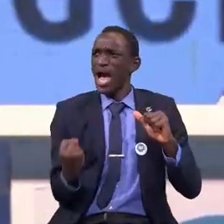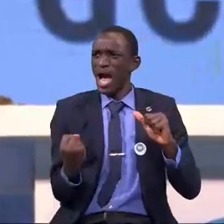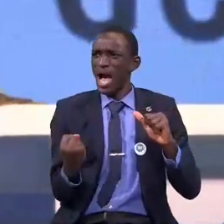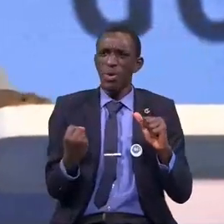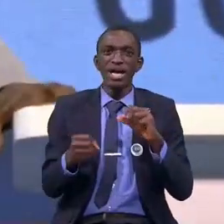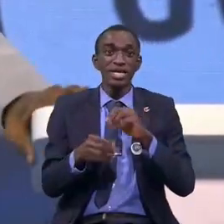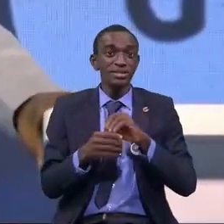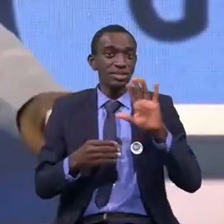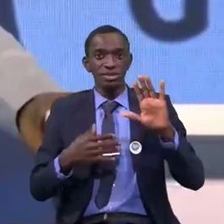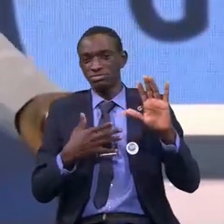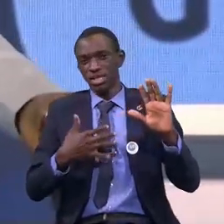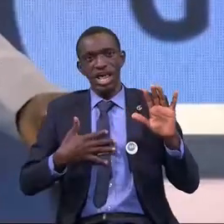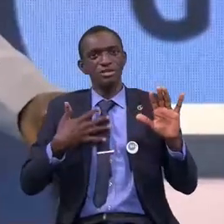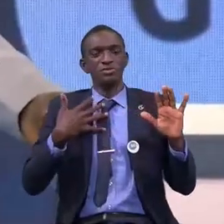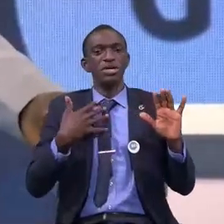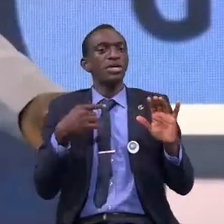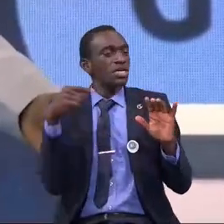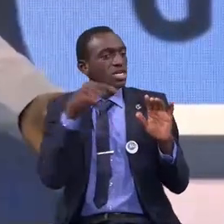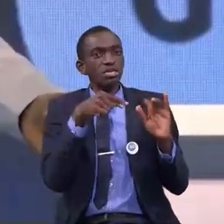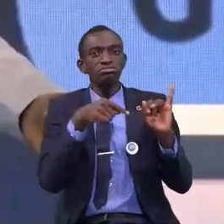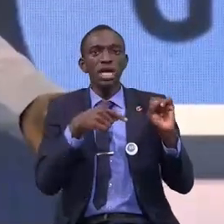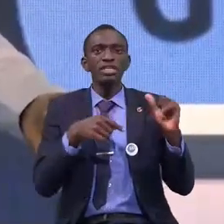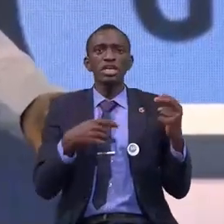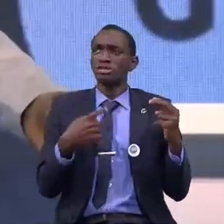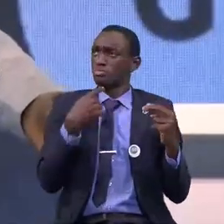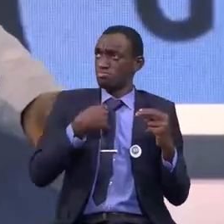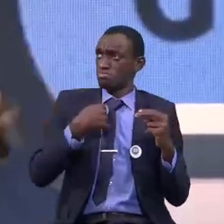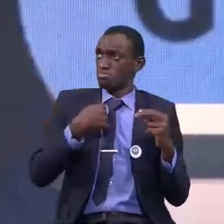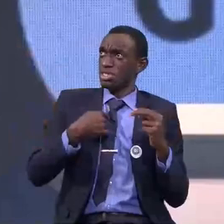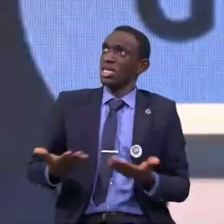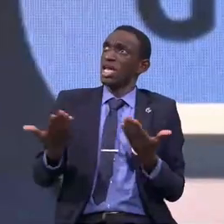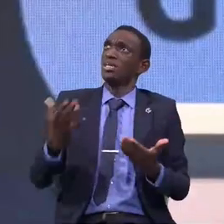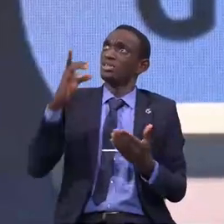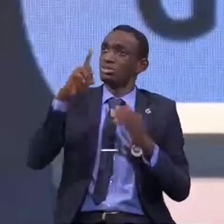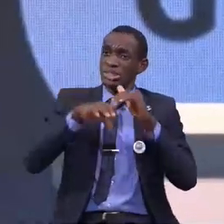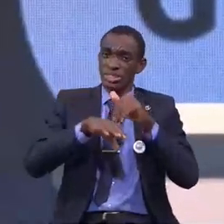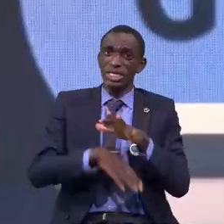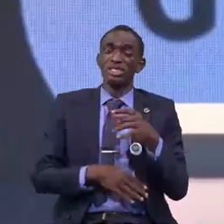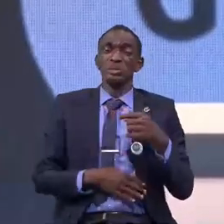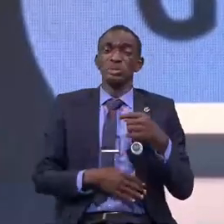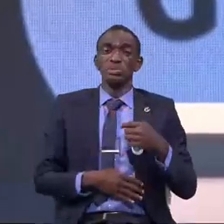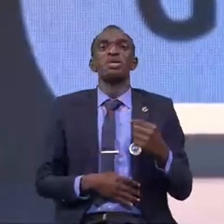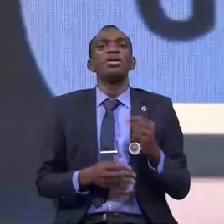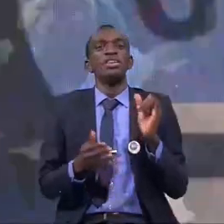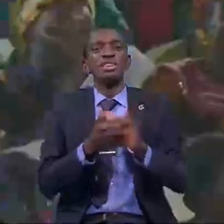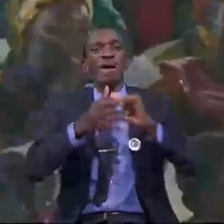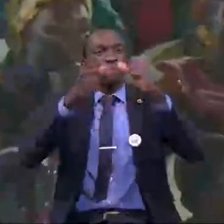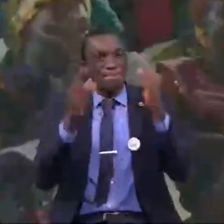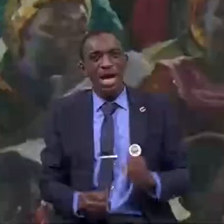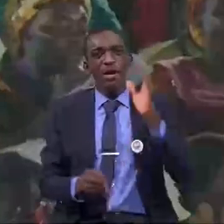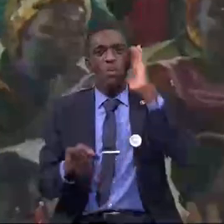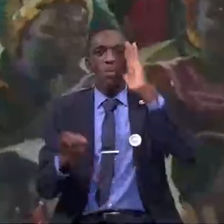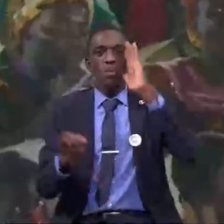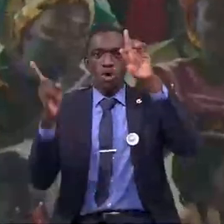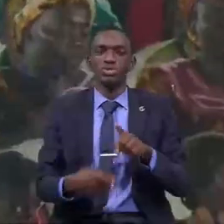La puissance est venue dans ta vie. Et il dit, me voici, envoie-moi. Et cette puissance te